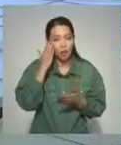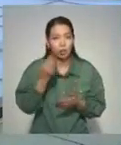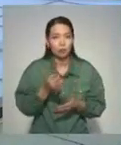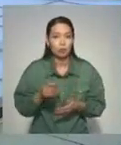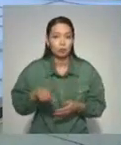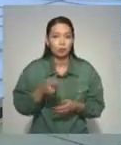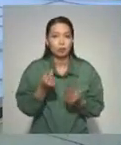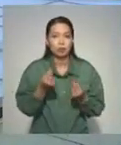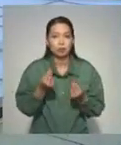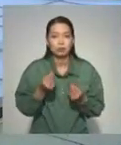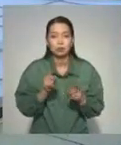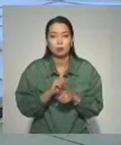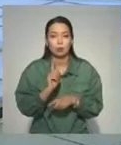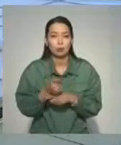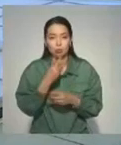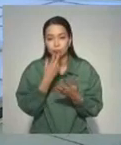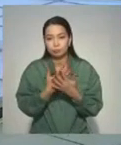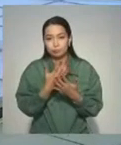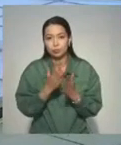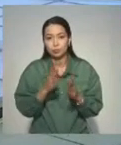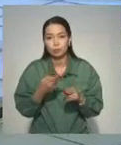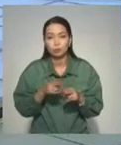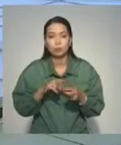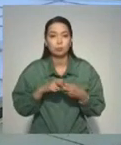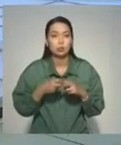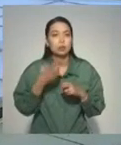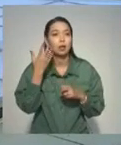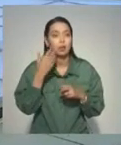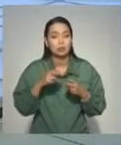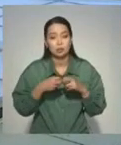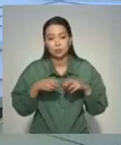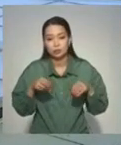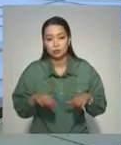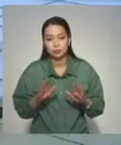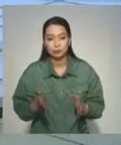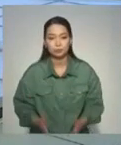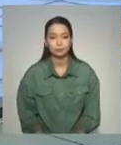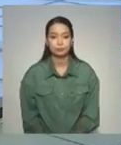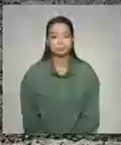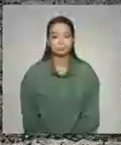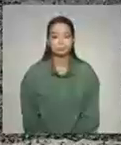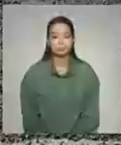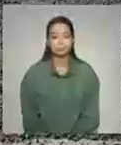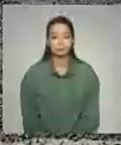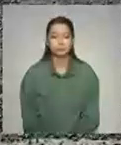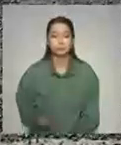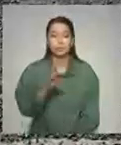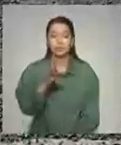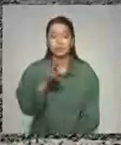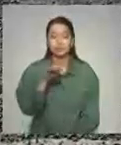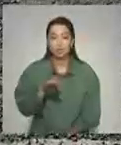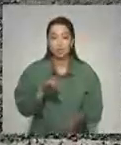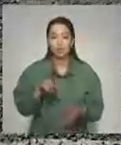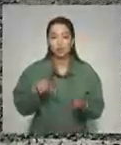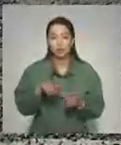бөлінетін қаражатты рекордтық көрсеткішке жеткізбек. Бұл мәселені шешеме? Өңірден Абзал Құрманкин. Қызыл жарда қармен